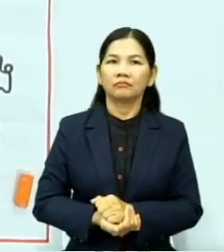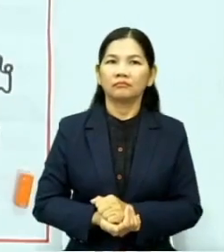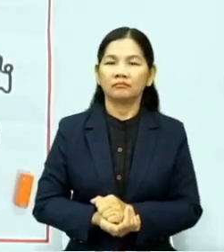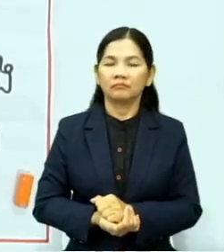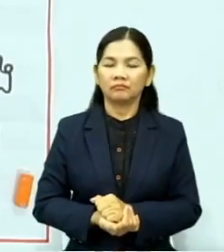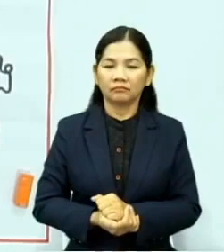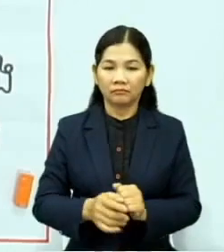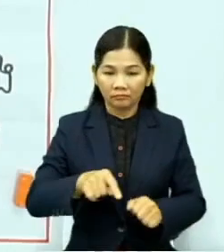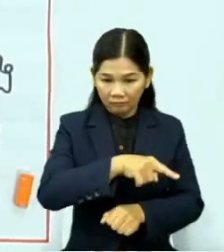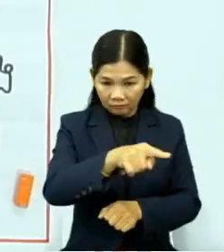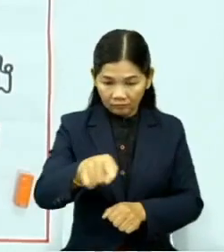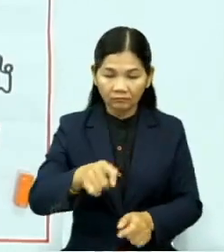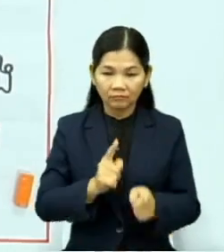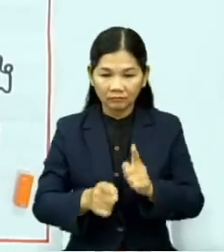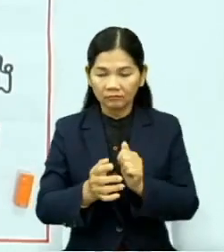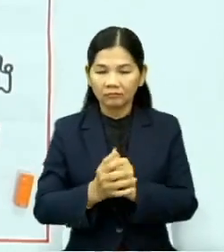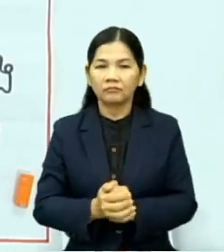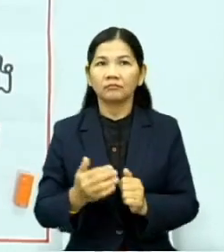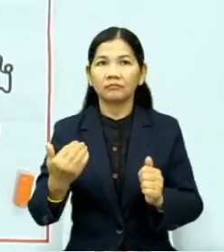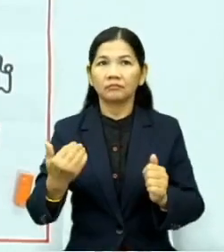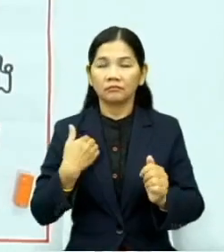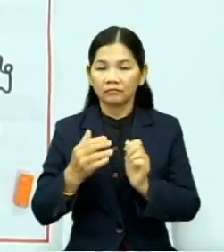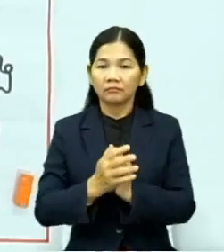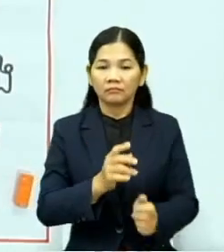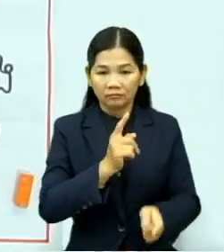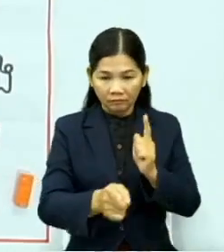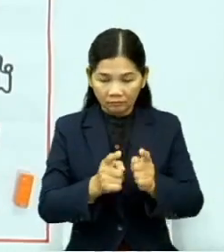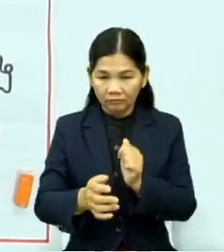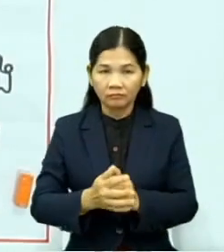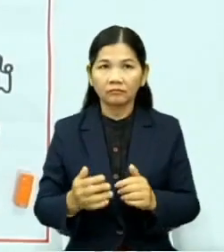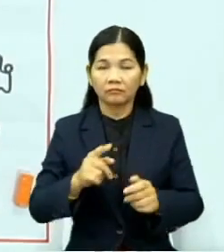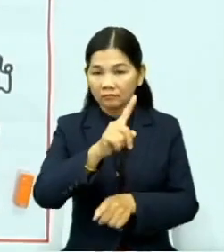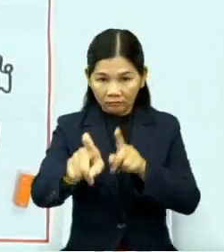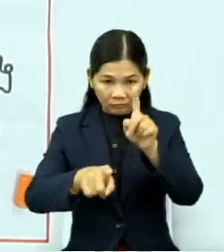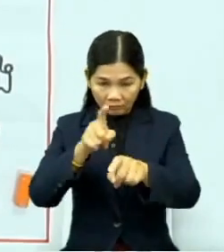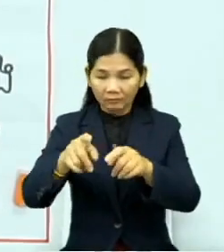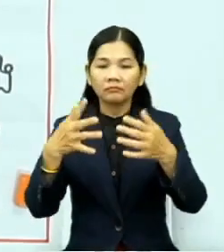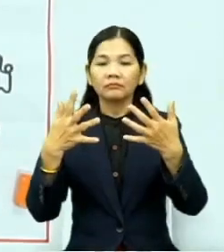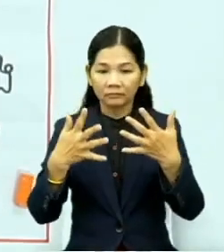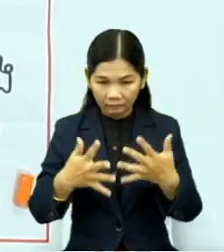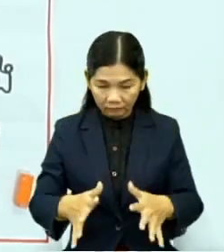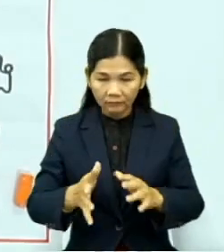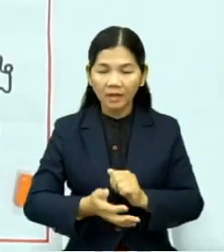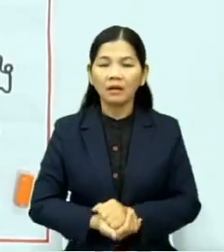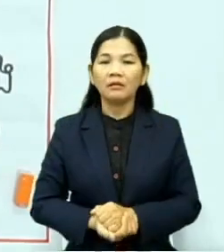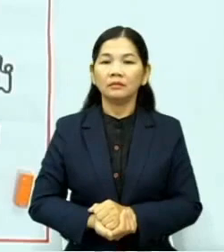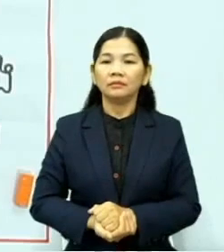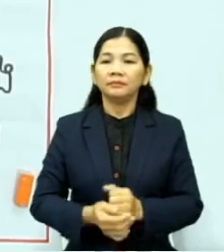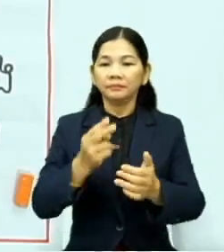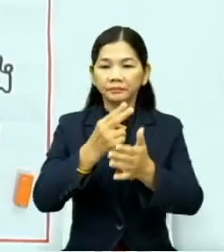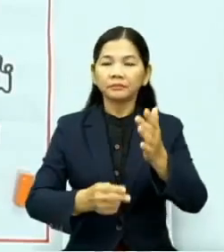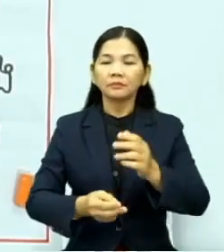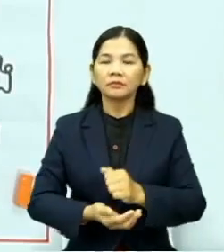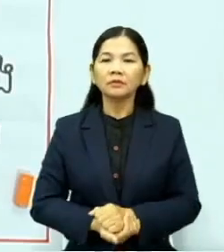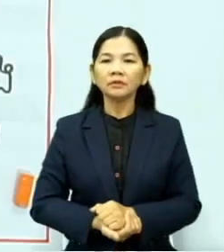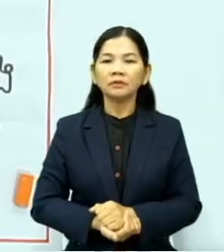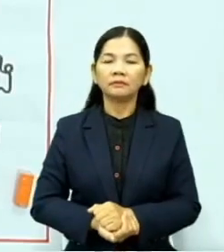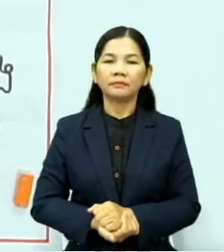cầm đo từ một điểm là dạy chơi chơi cao pi và cùng là không ca trao xu khi từ bên từ một nắng tam miên là vậy tiết